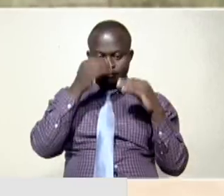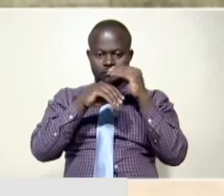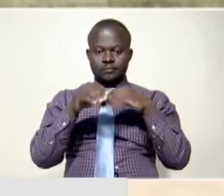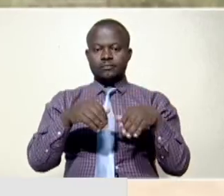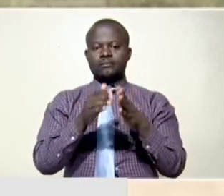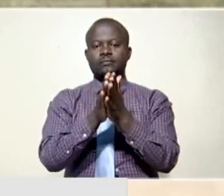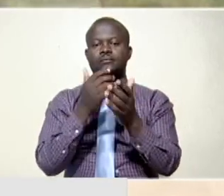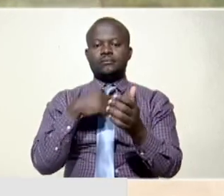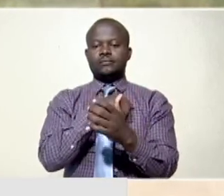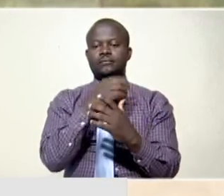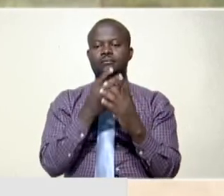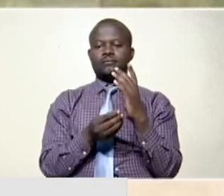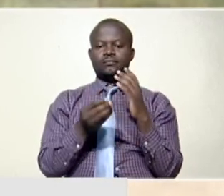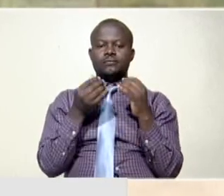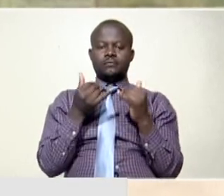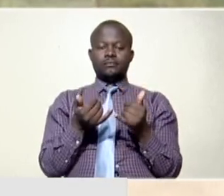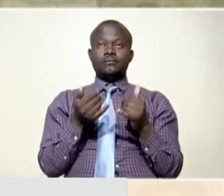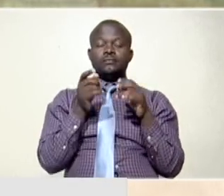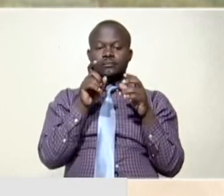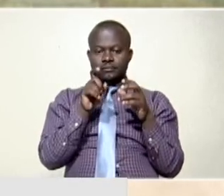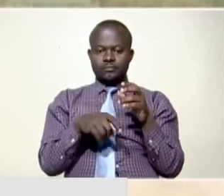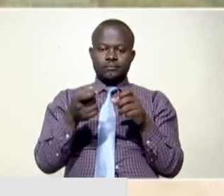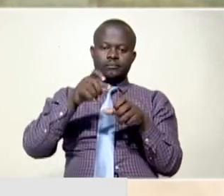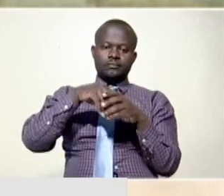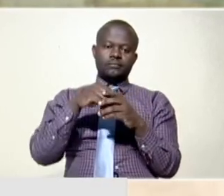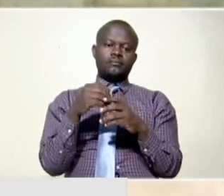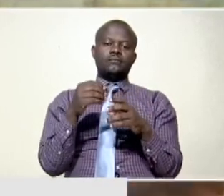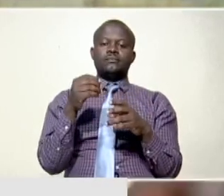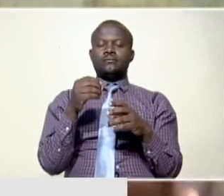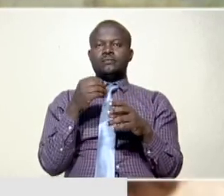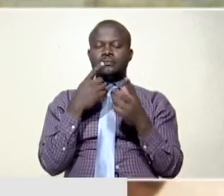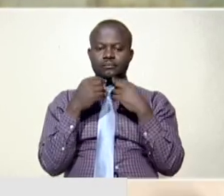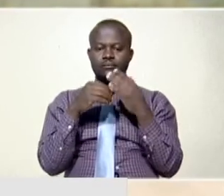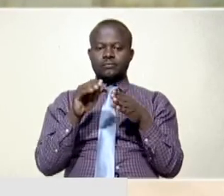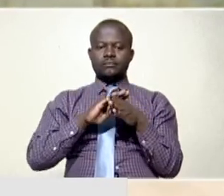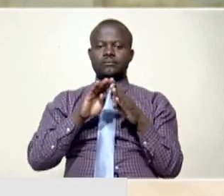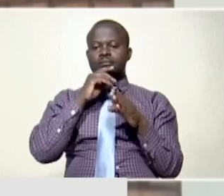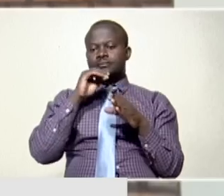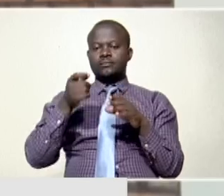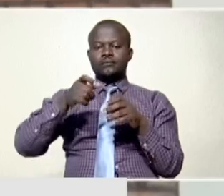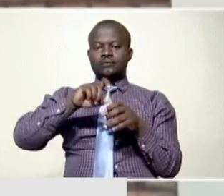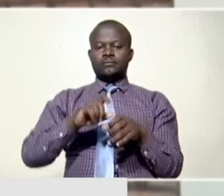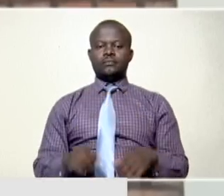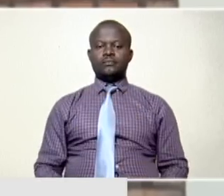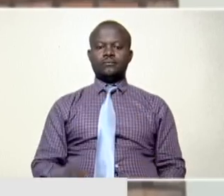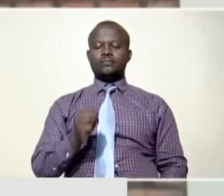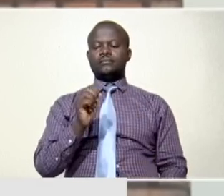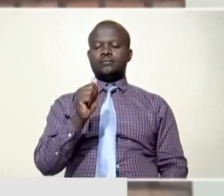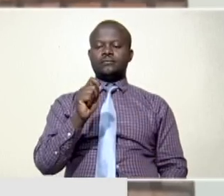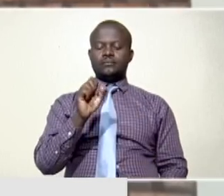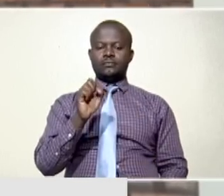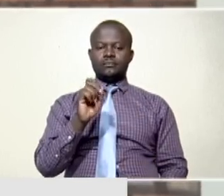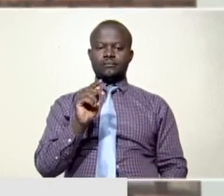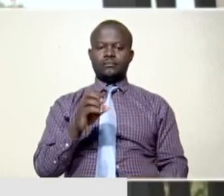rusange twe twarahombye rwose, n'ubundi twakabaye twongererwa akantu tukavuga n'umushoramari akajya katwongereraho. Matsiko Gonzaga, umuyobozi